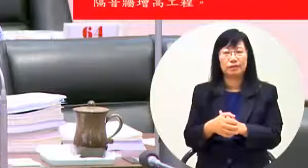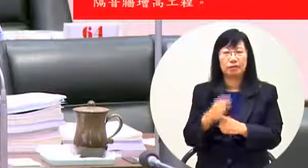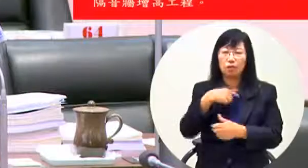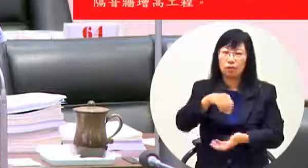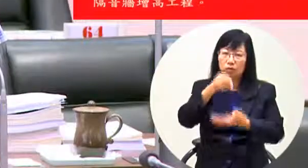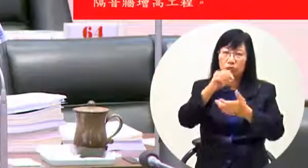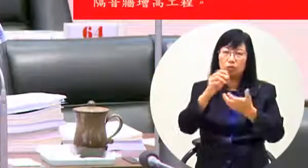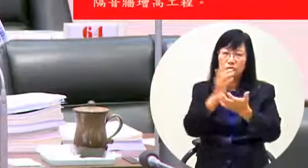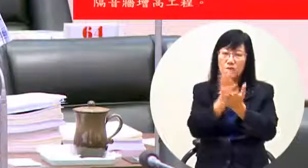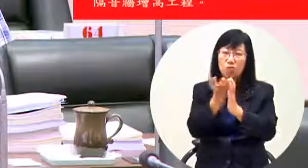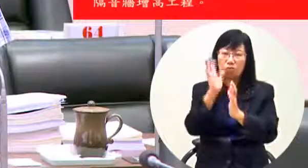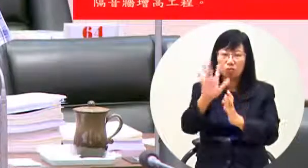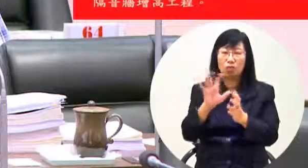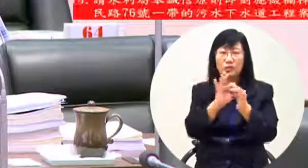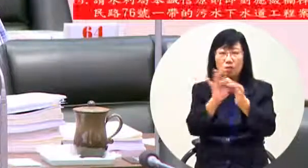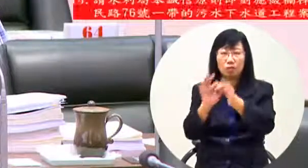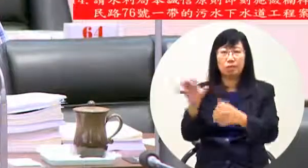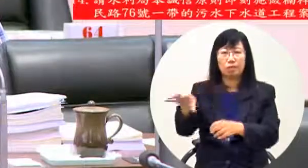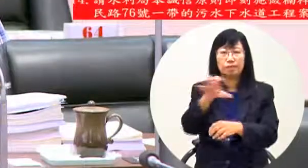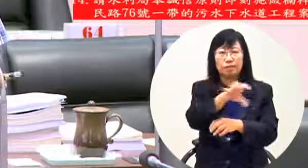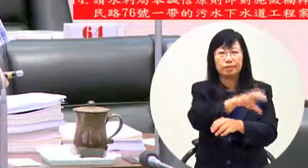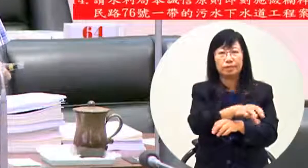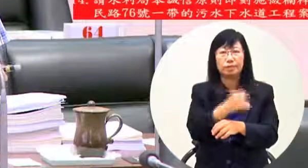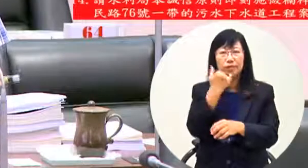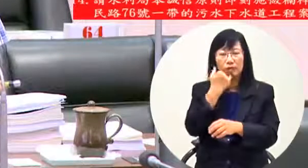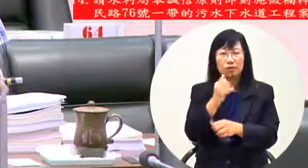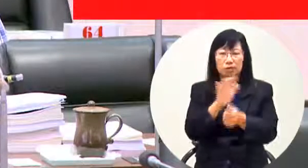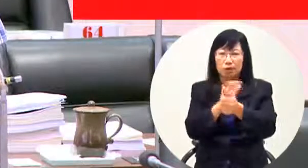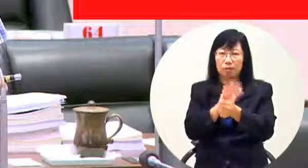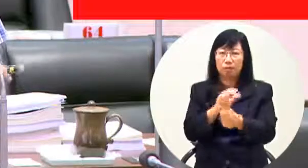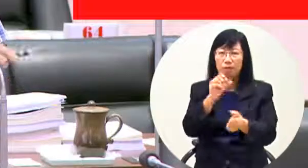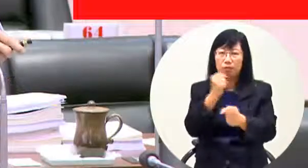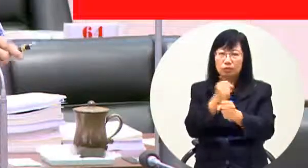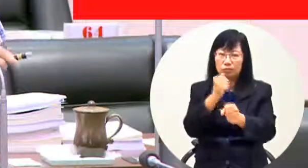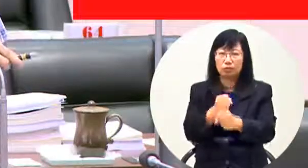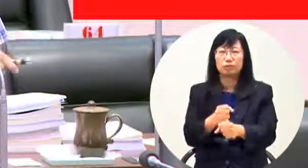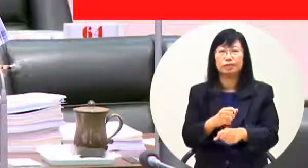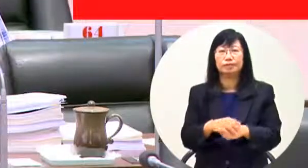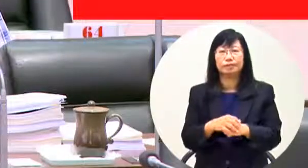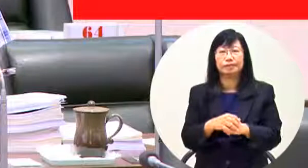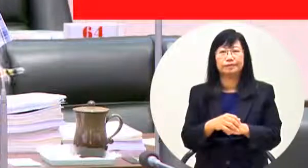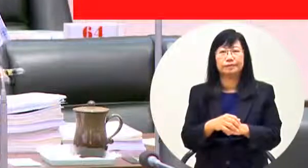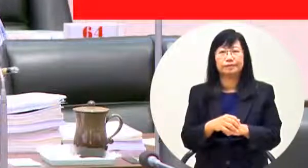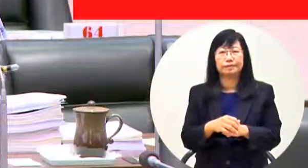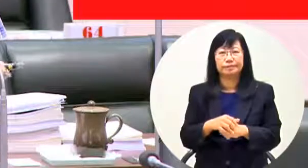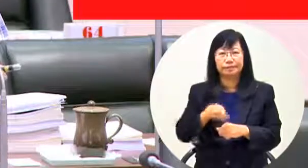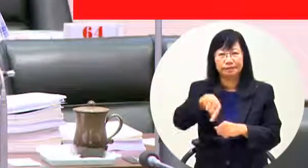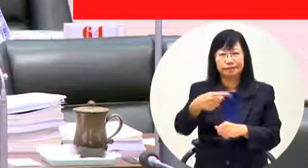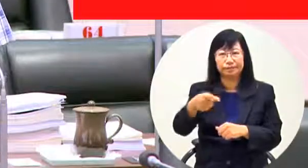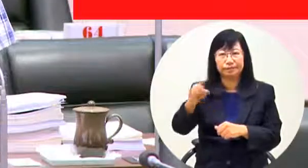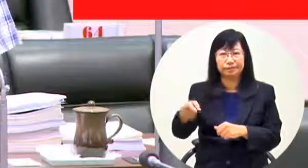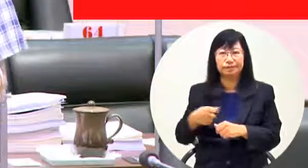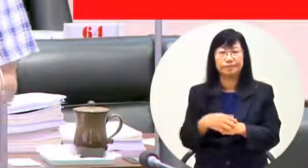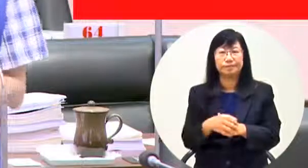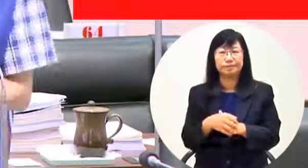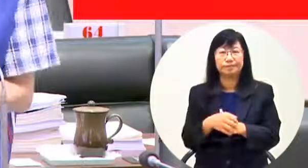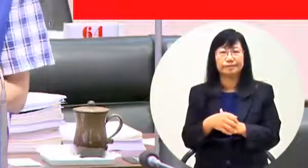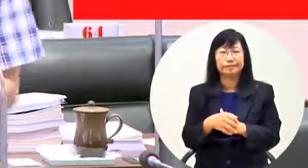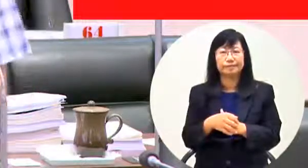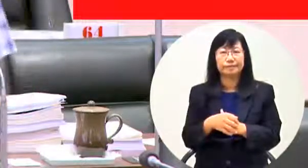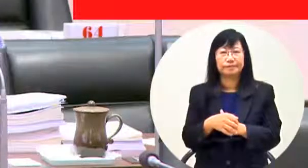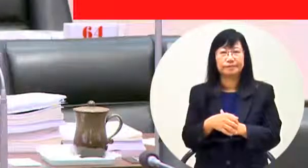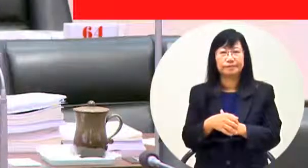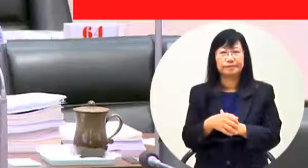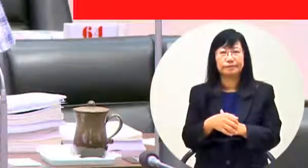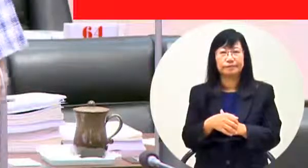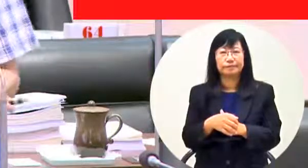位处理哈。再下一个，再下一个，好，这个我讲过，高雄